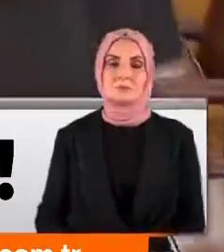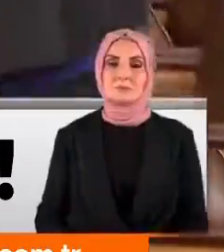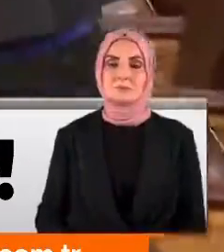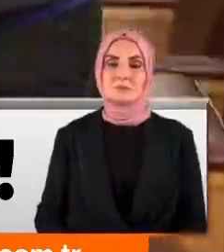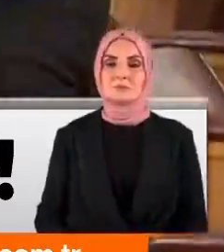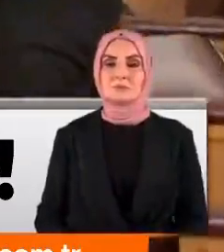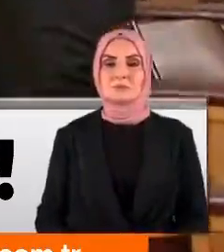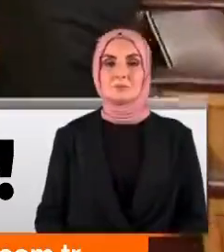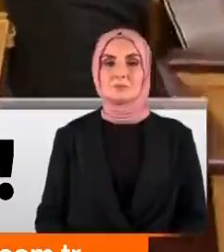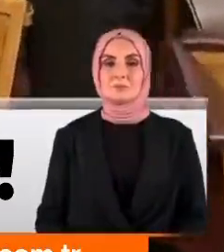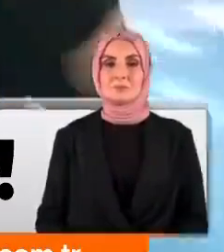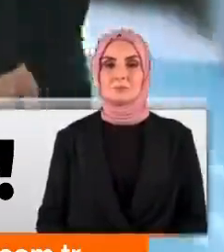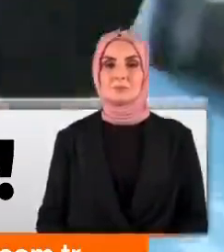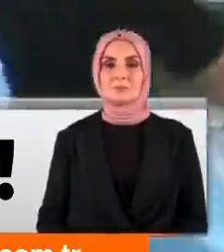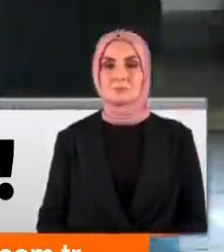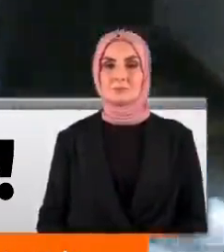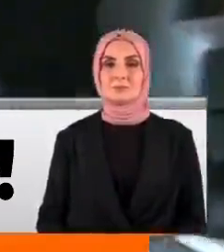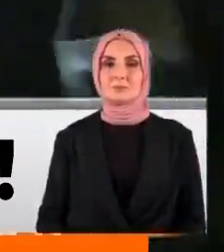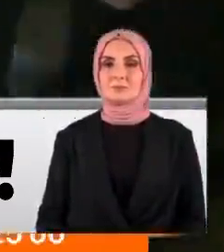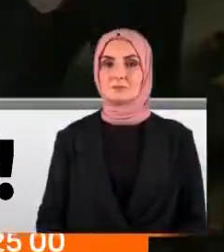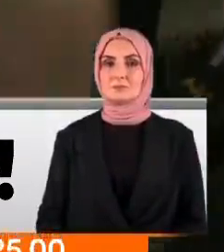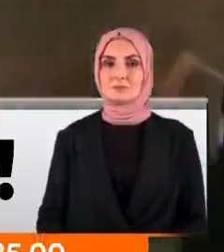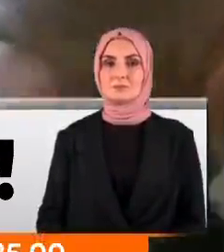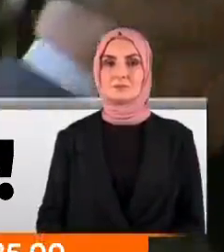Siz bundan rahatsızlık duyar mısınız